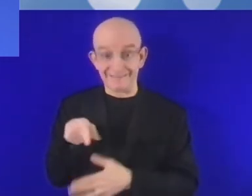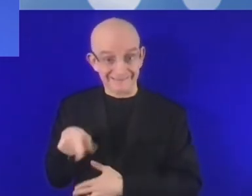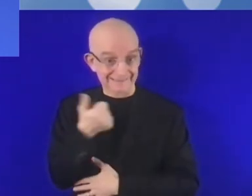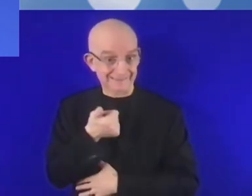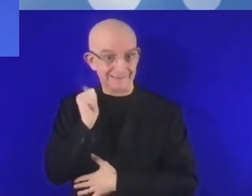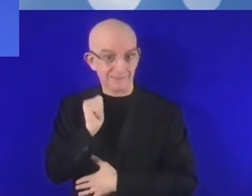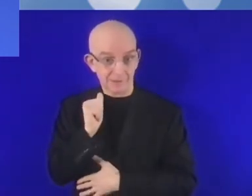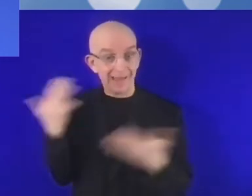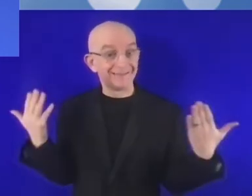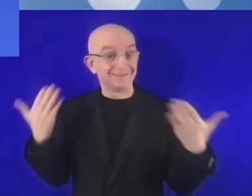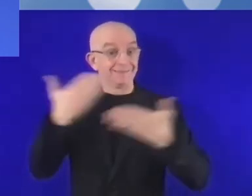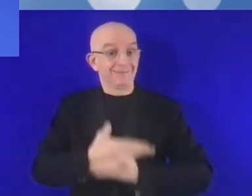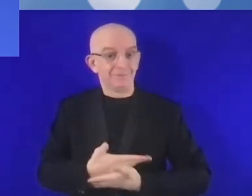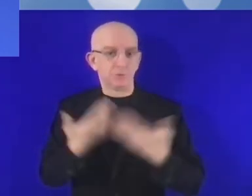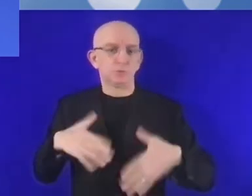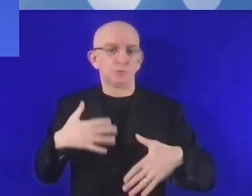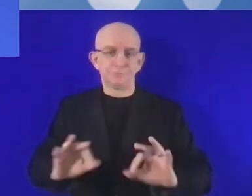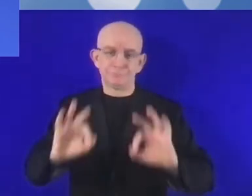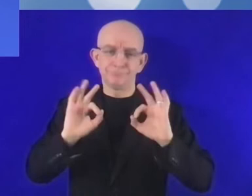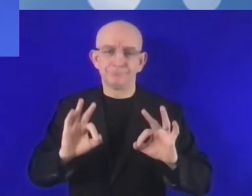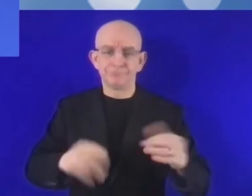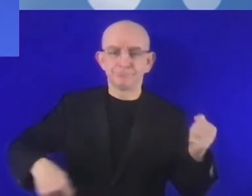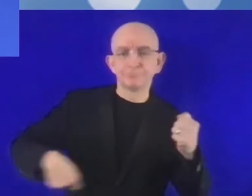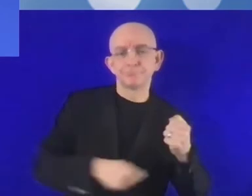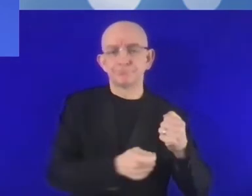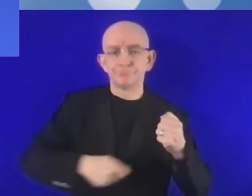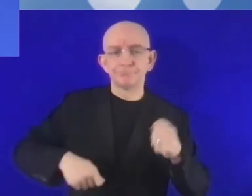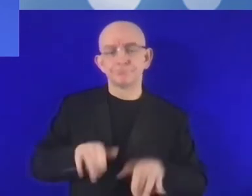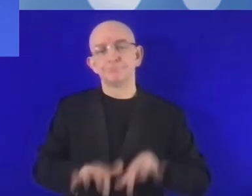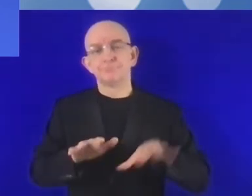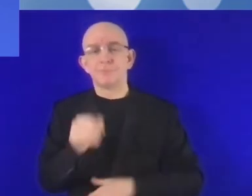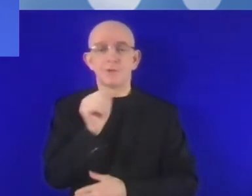عظيمة بمشاركة نخبة من الفنانين